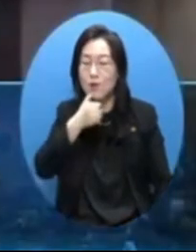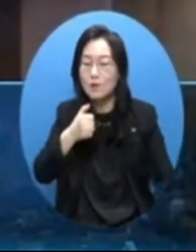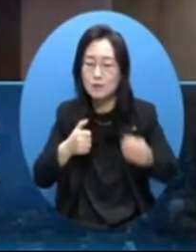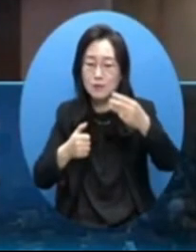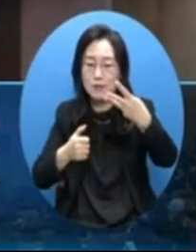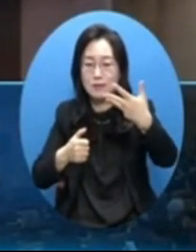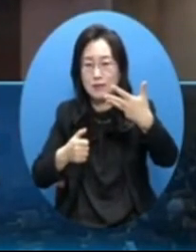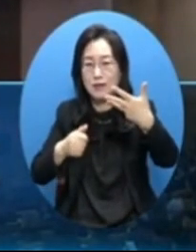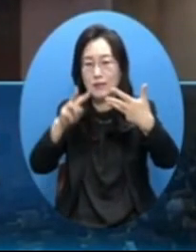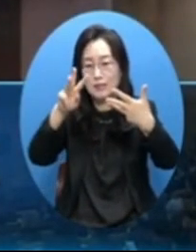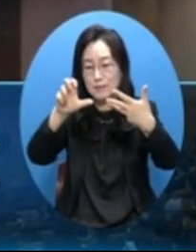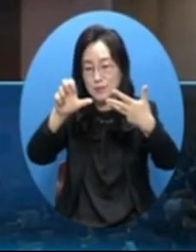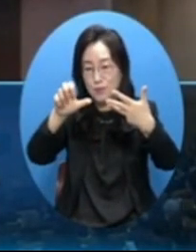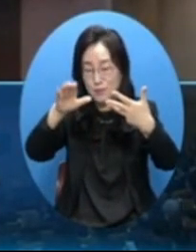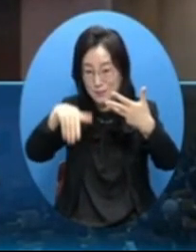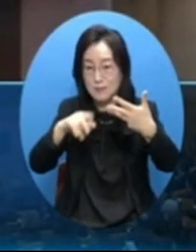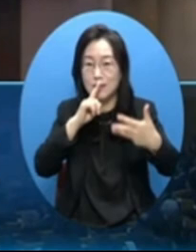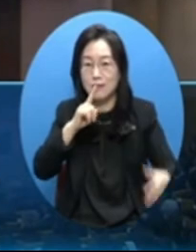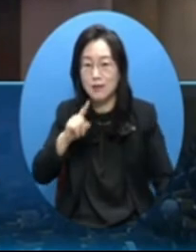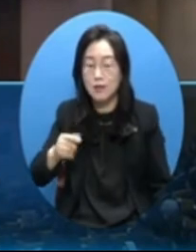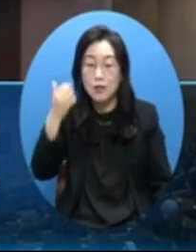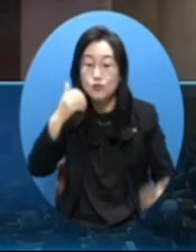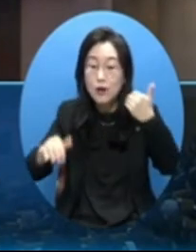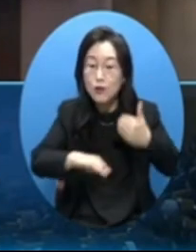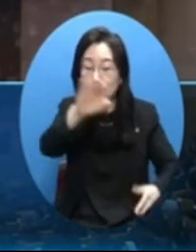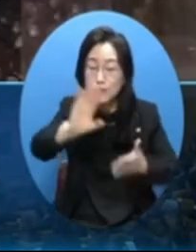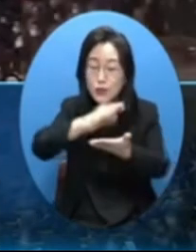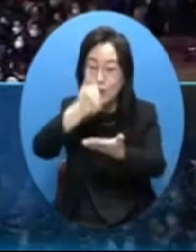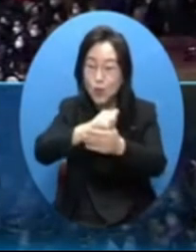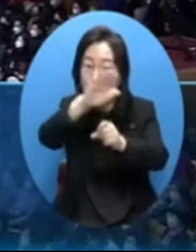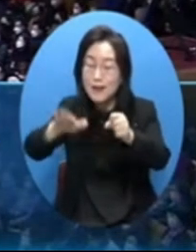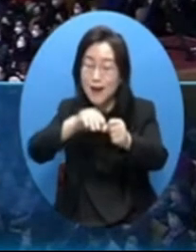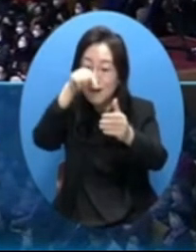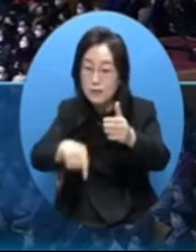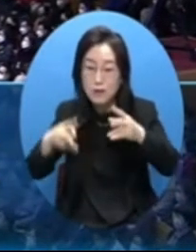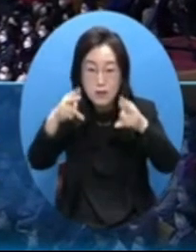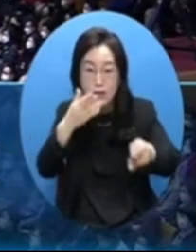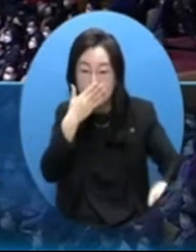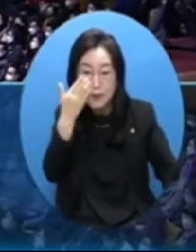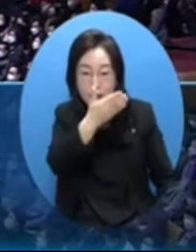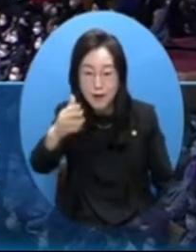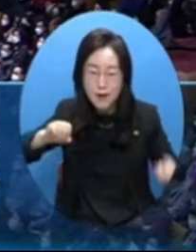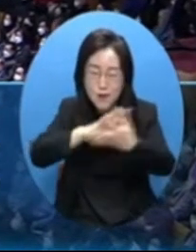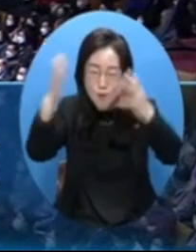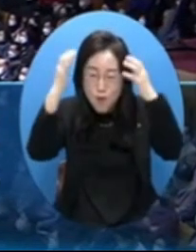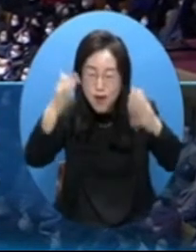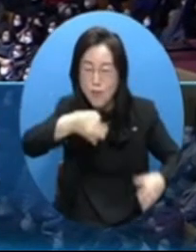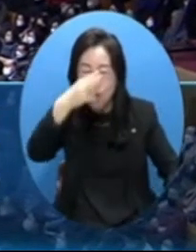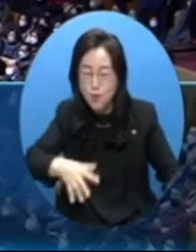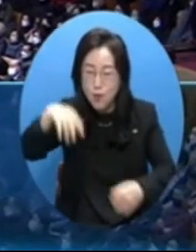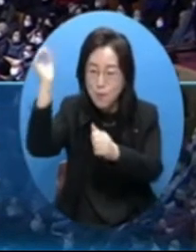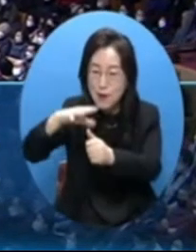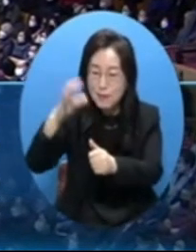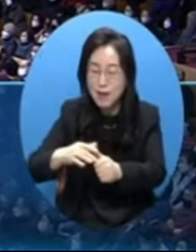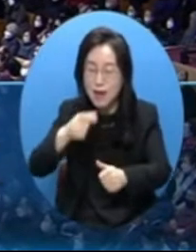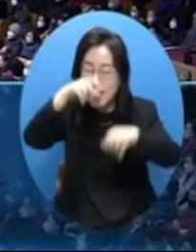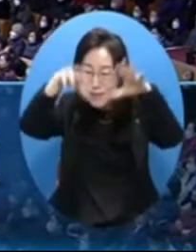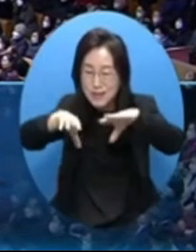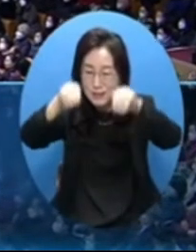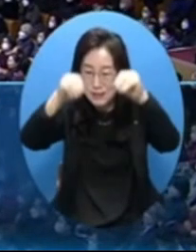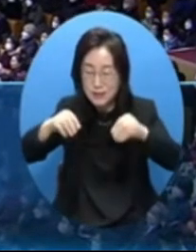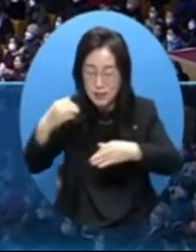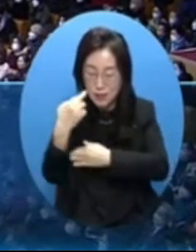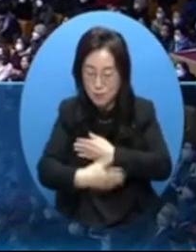35절 30절을 말씀합니다 누가 우리를 그의 사랑에서 끊으리요 환란이나 곤고나 밖에나 기근이나